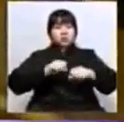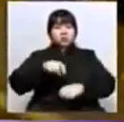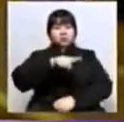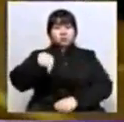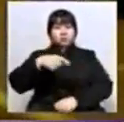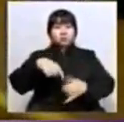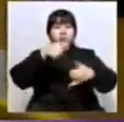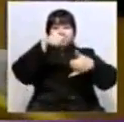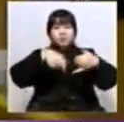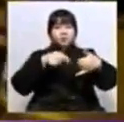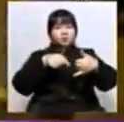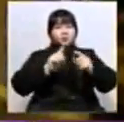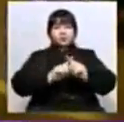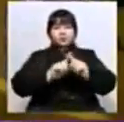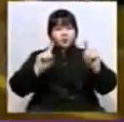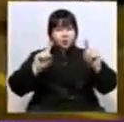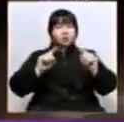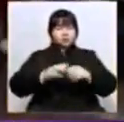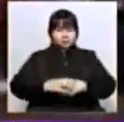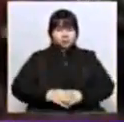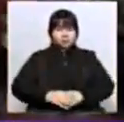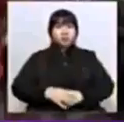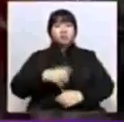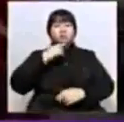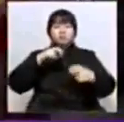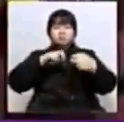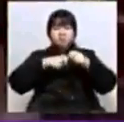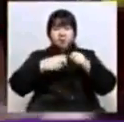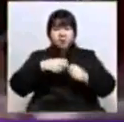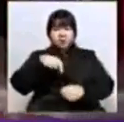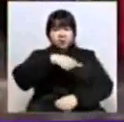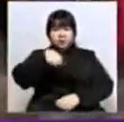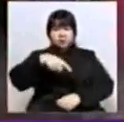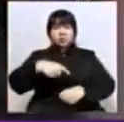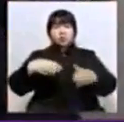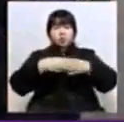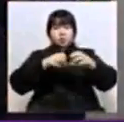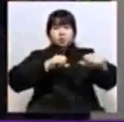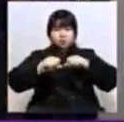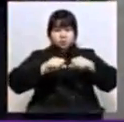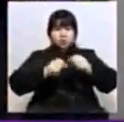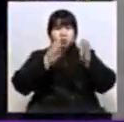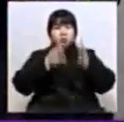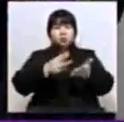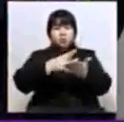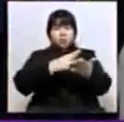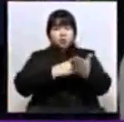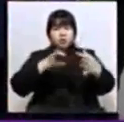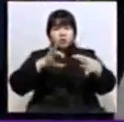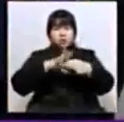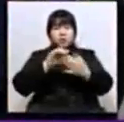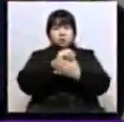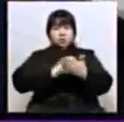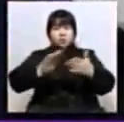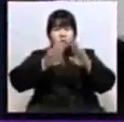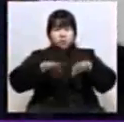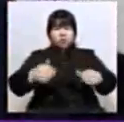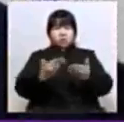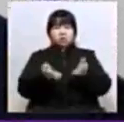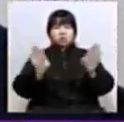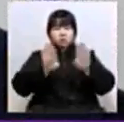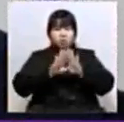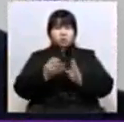ที่มีพฤติกรรมเปลี่ยนไปจากอดีตปัญหาความรุนแรงของเยาวชนนั้นนักวิชาการด้านสถาบันเด็กและครอบครัวโดยน